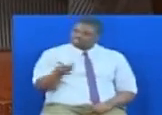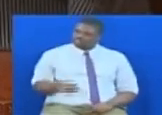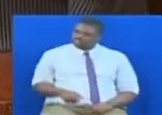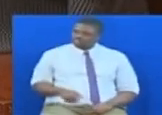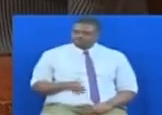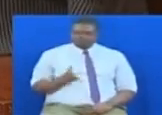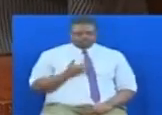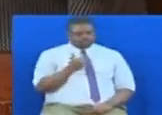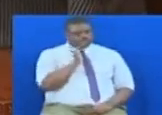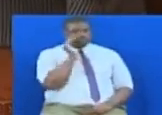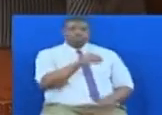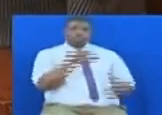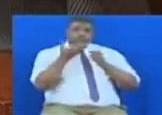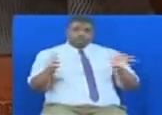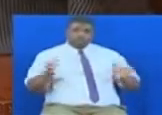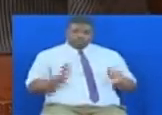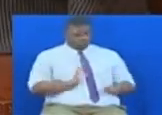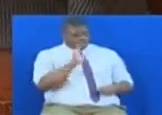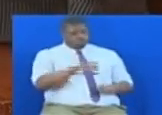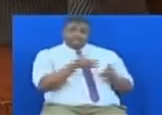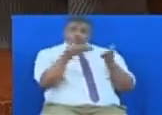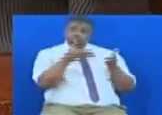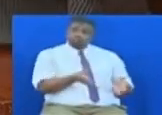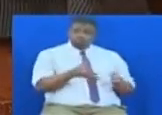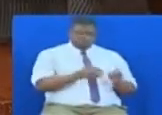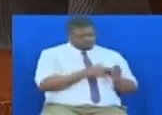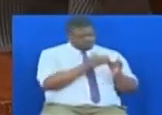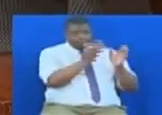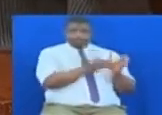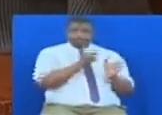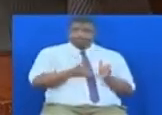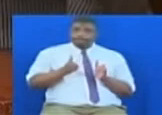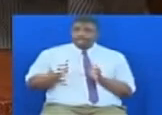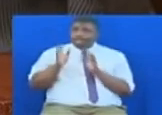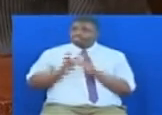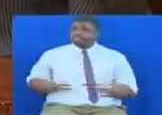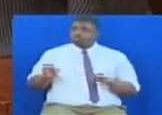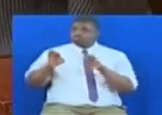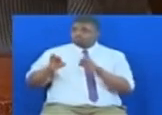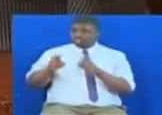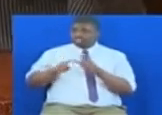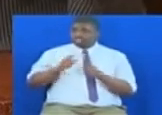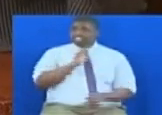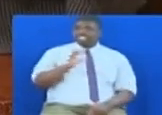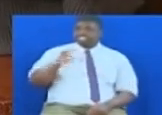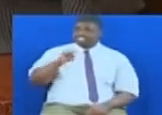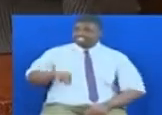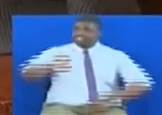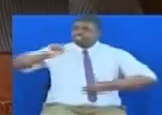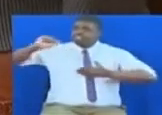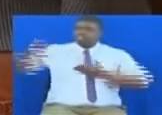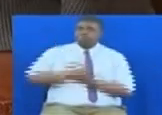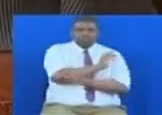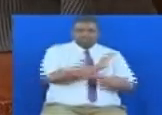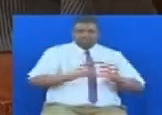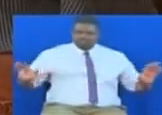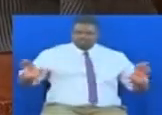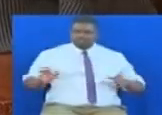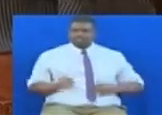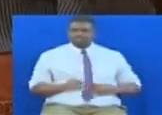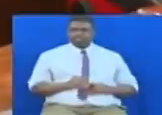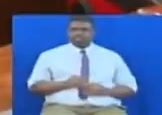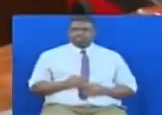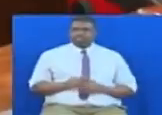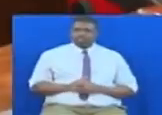nataka niwaambie, mwaka huu tukijipanga vizuri kikosi cha CCM, tunakwenda kuwafutilia kwa mbali hao watu.